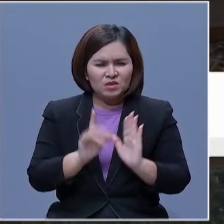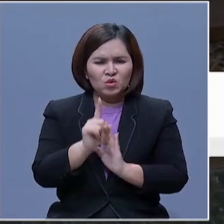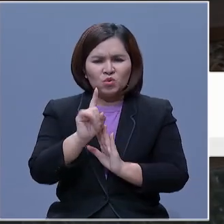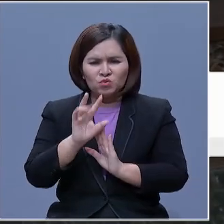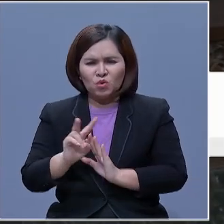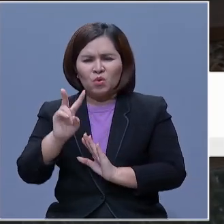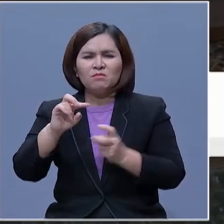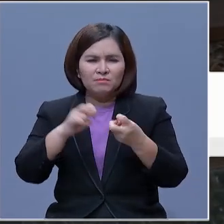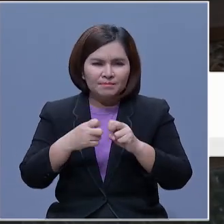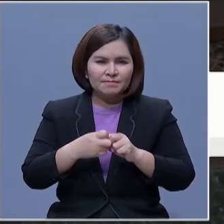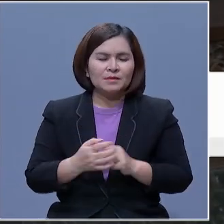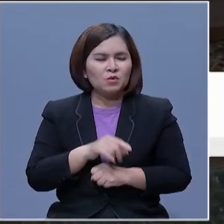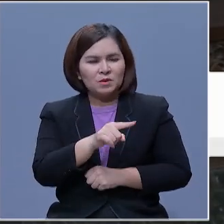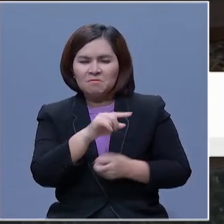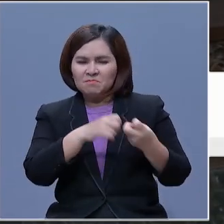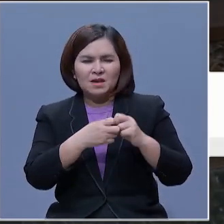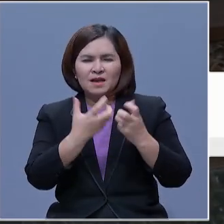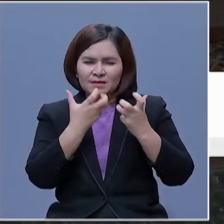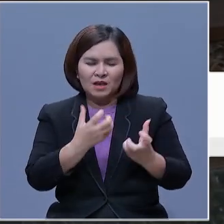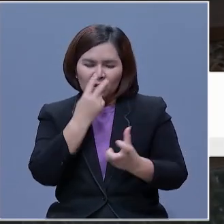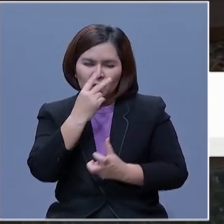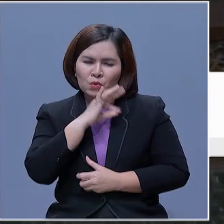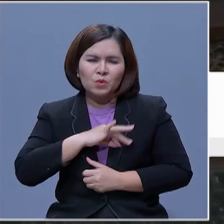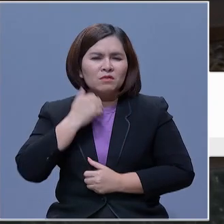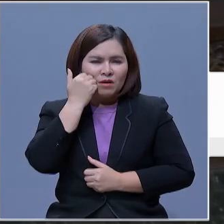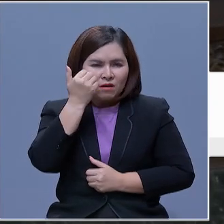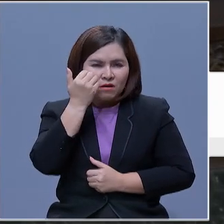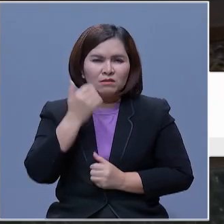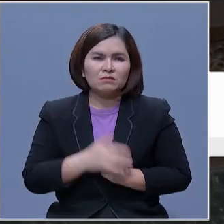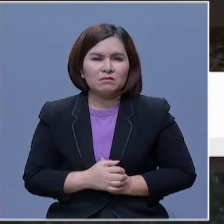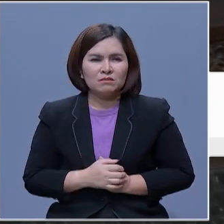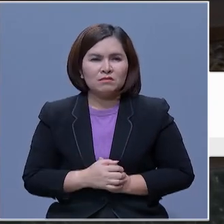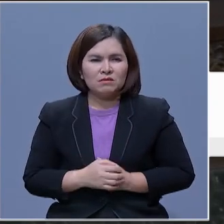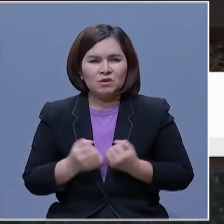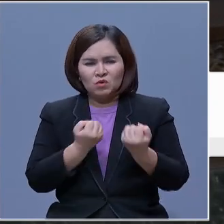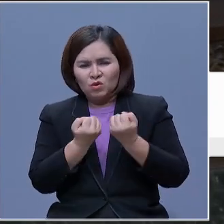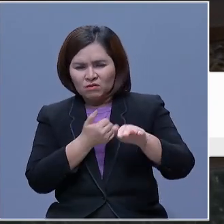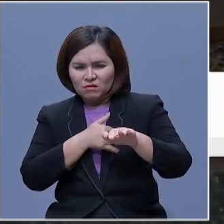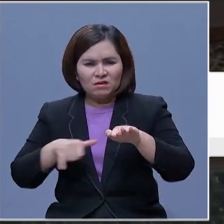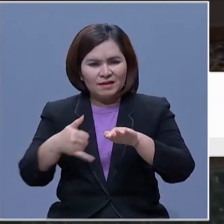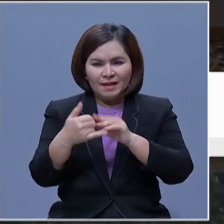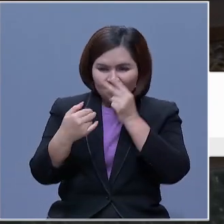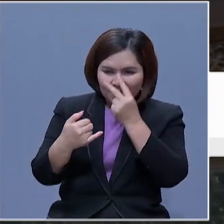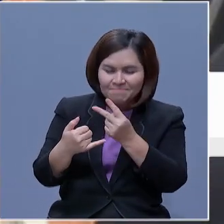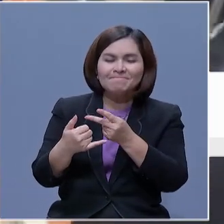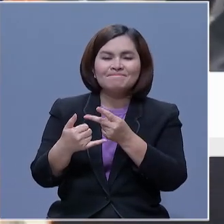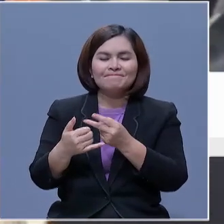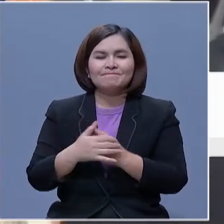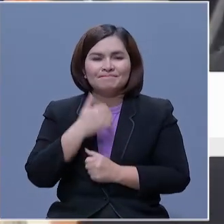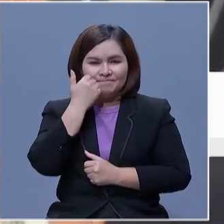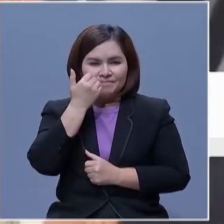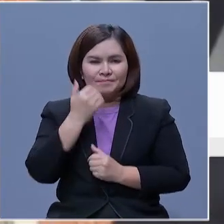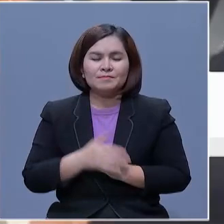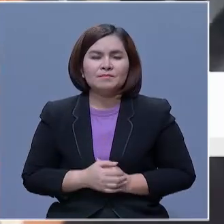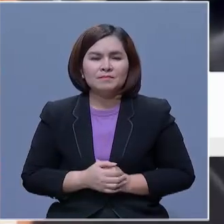โอ้โหคนนี้หนักมันอายเขาไม่ใช่เหรอโอ้โหวิ่งรอบรถเลยวิ่งรอบรถเลยแล้ว